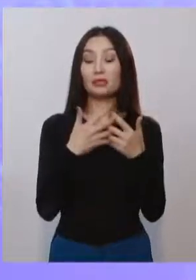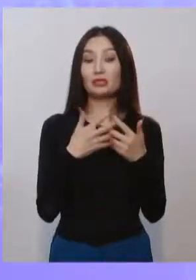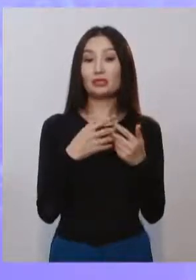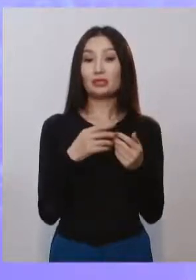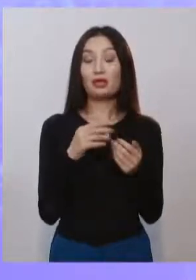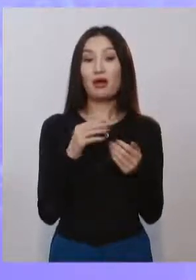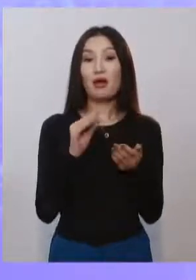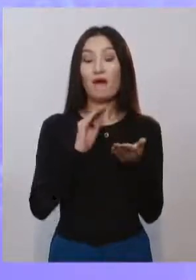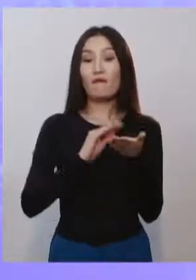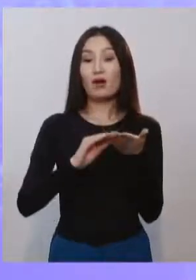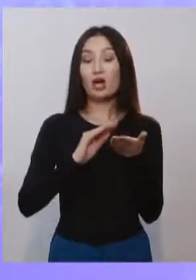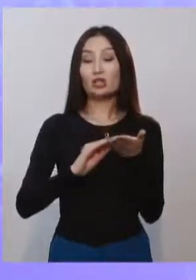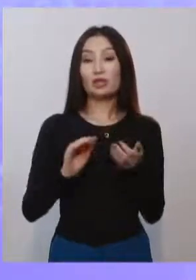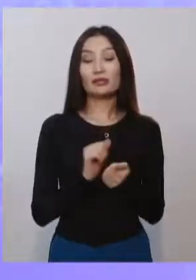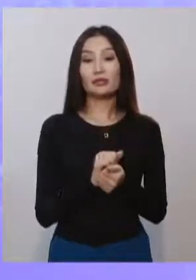выражения